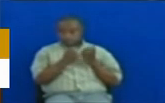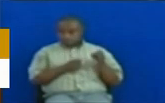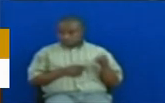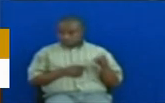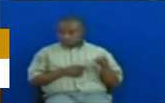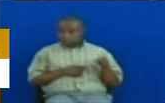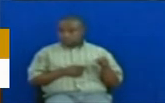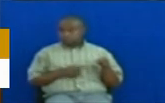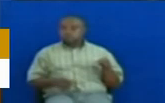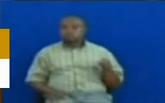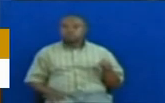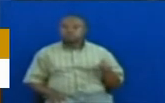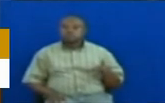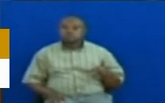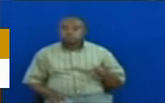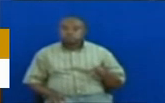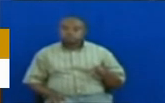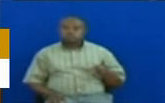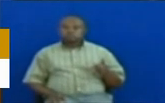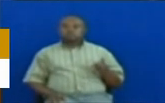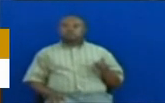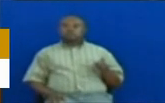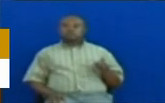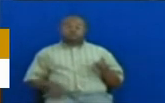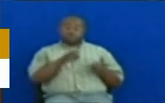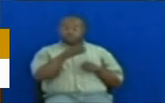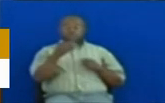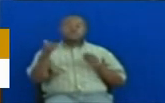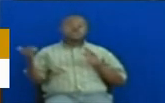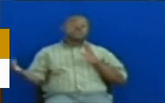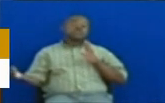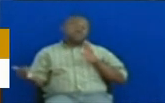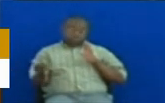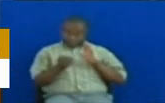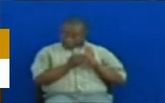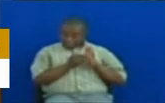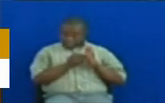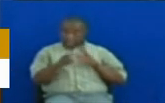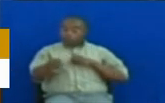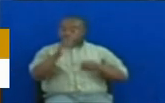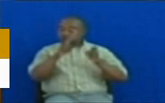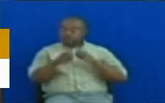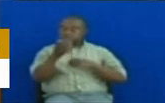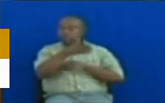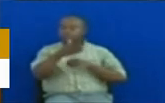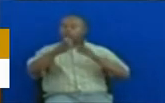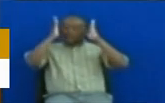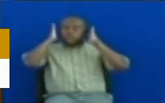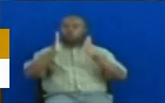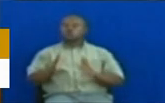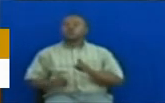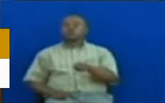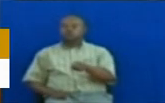inaitwa the Deep Sea Fisheries Management and Development Act, inaunda chombo